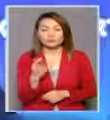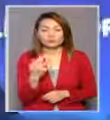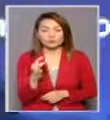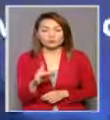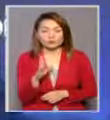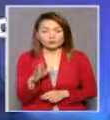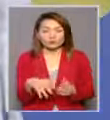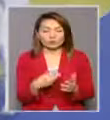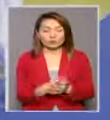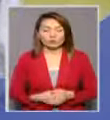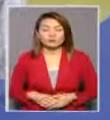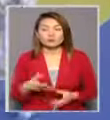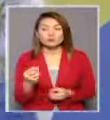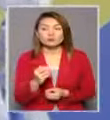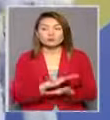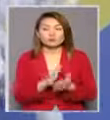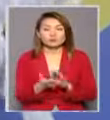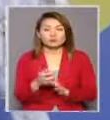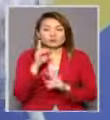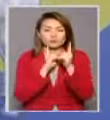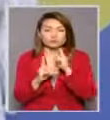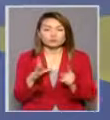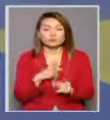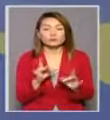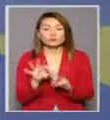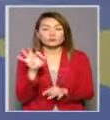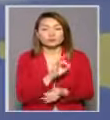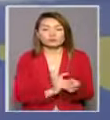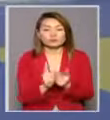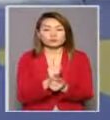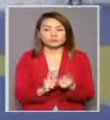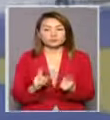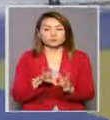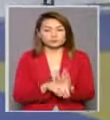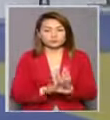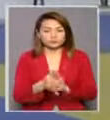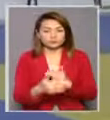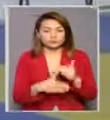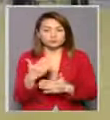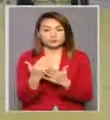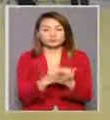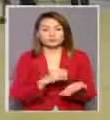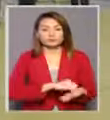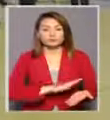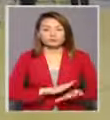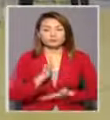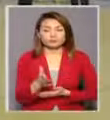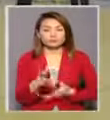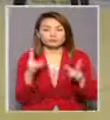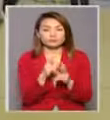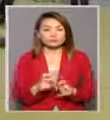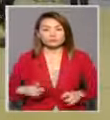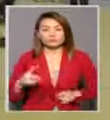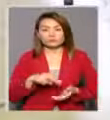будут оплачены. Также в рамках пресс-конференции стало известно об изменениях, которые будут внесены в программу. Будет